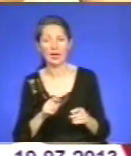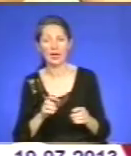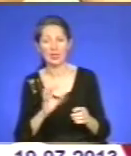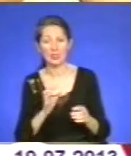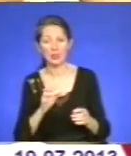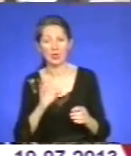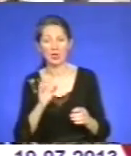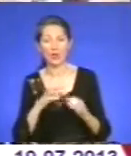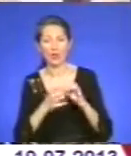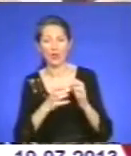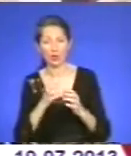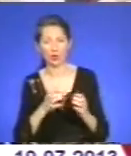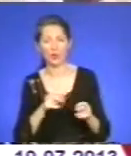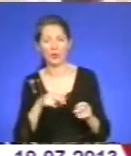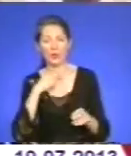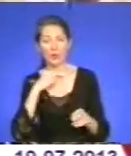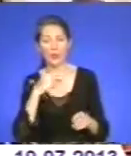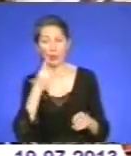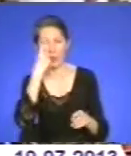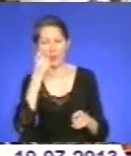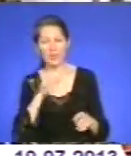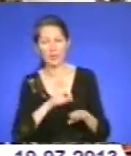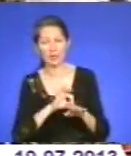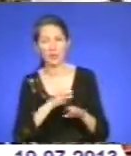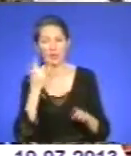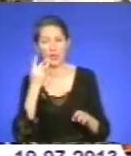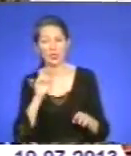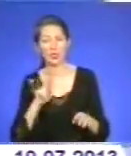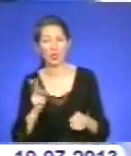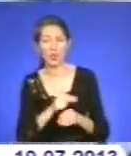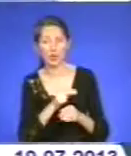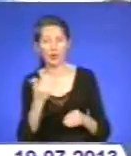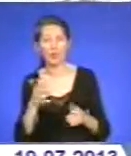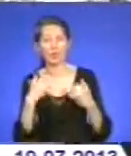його лікувати. Ваше здоров'я залежить тільки від вас.